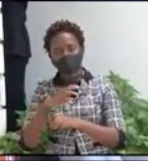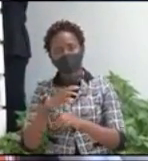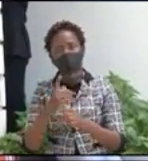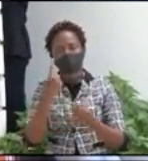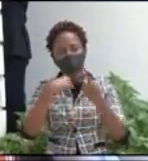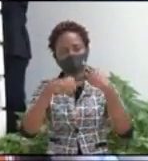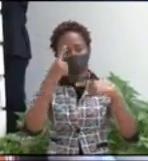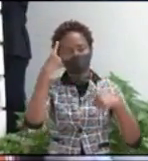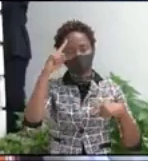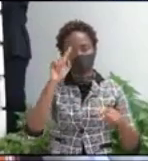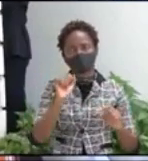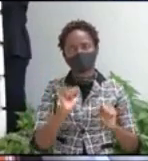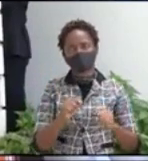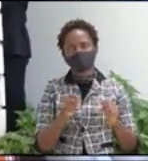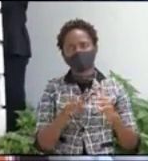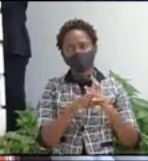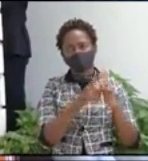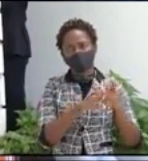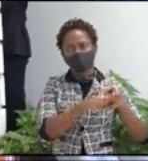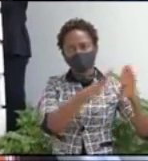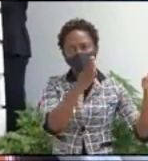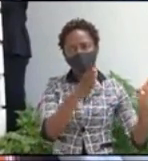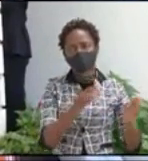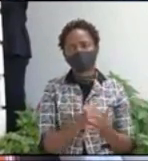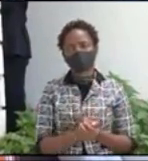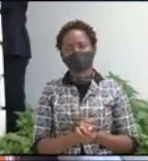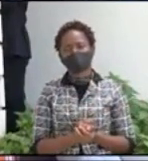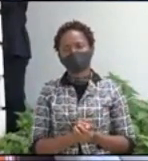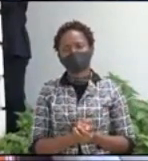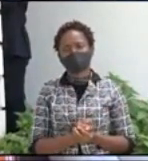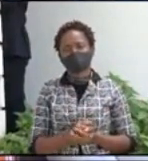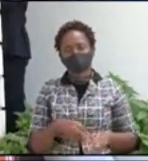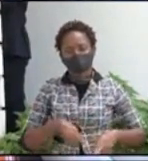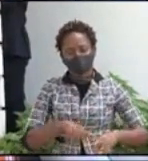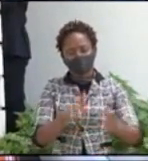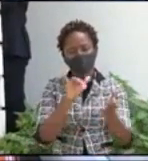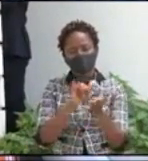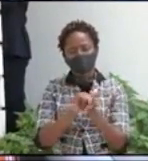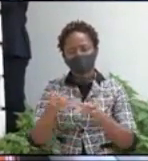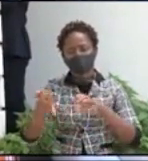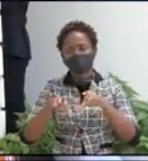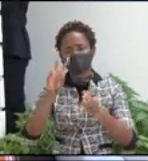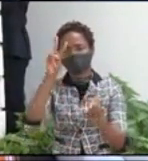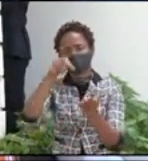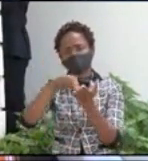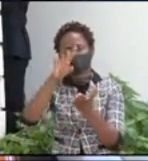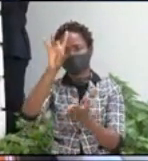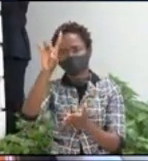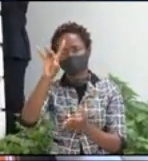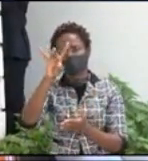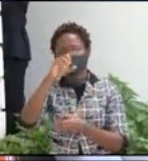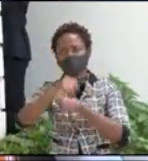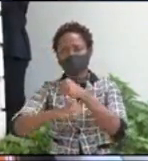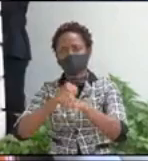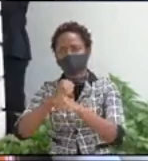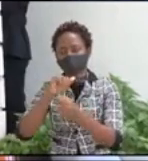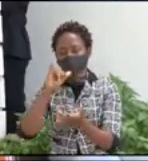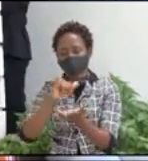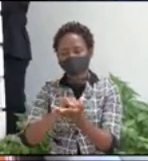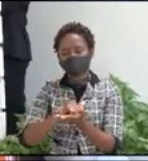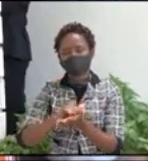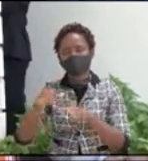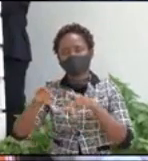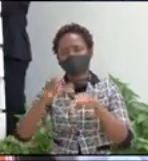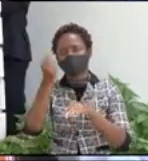hein, parce que nous mériter ça route ça fait depuis 2008 année ça fait 13 ans depuis le commencer